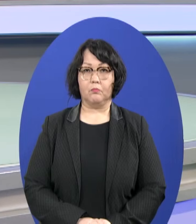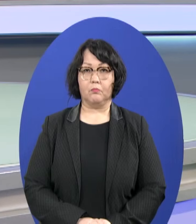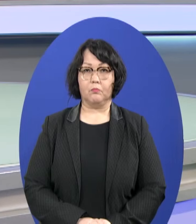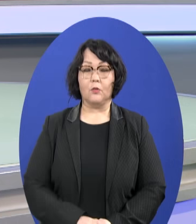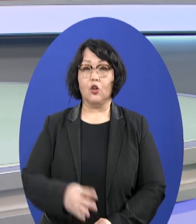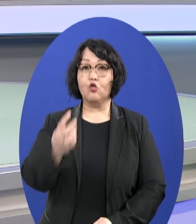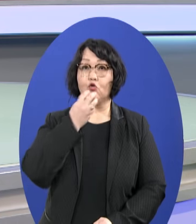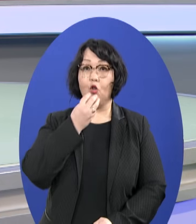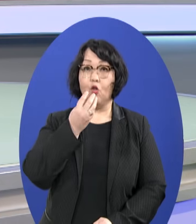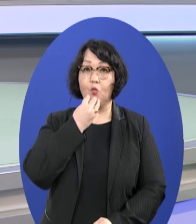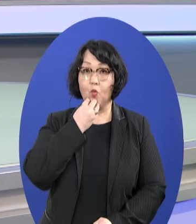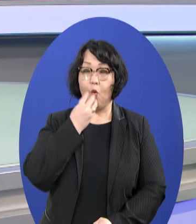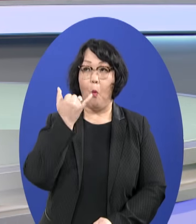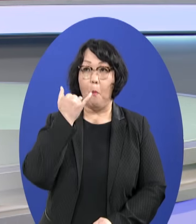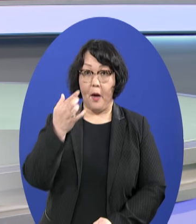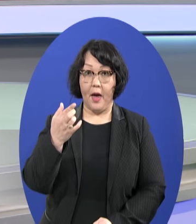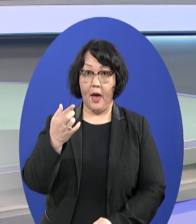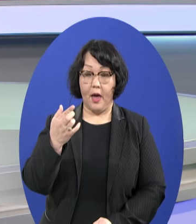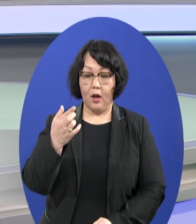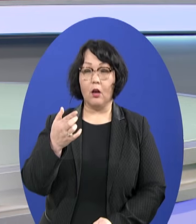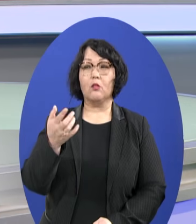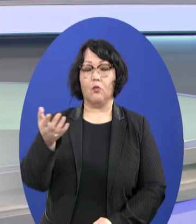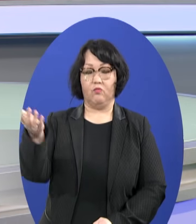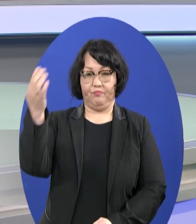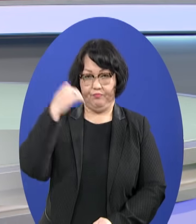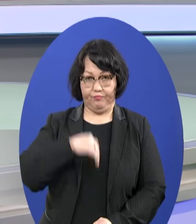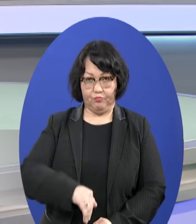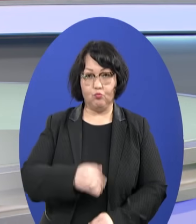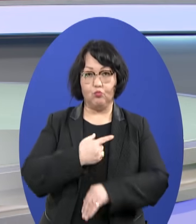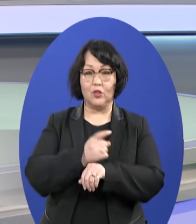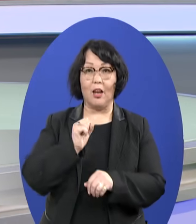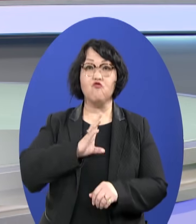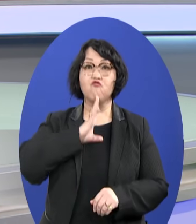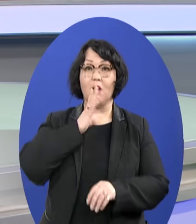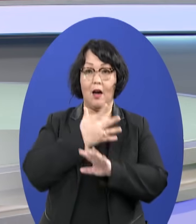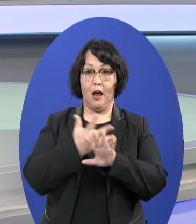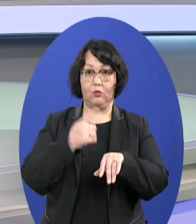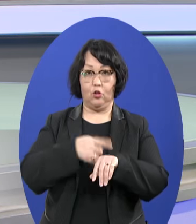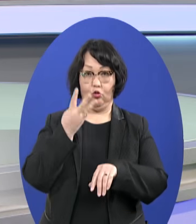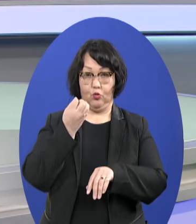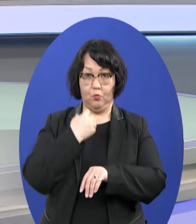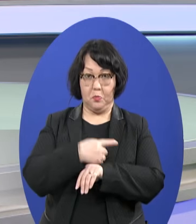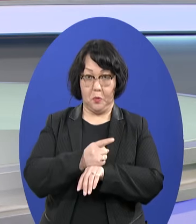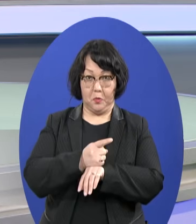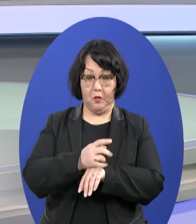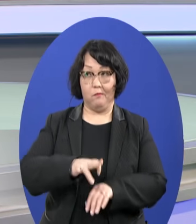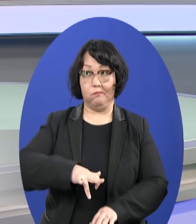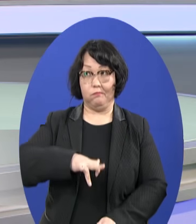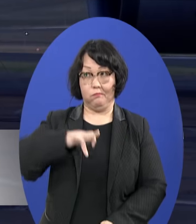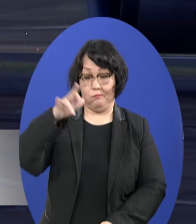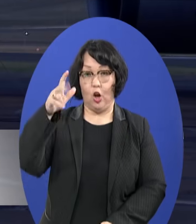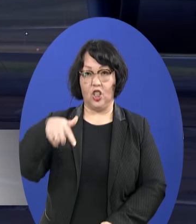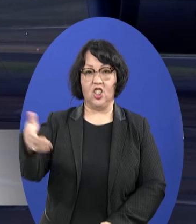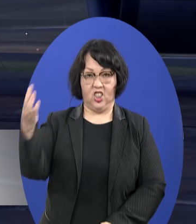Сеул Улаанбаатар жиглийн тусгай үргэ онгоц дуудахгүй Улаанбаатард буунад. Тусгай үргэ онгоц өнөө өглөө 11:40 минутад буян тухай олонсны эсгүүдлээс хөрсөн юм.